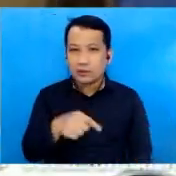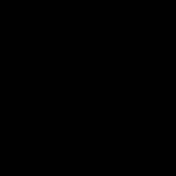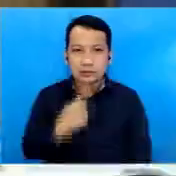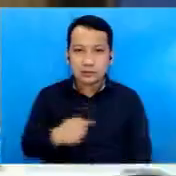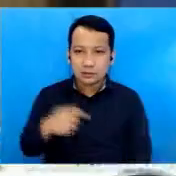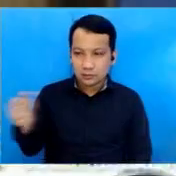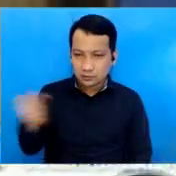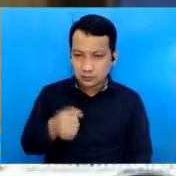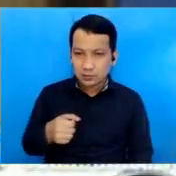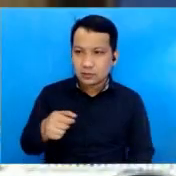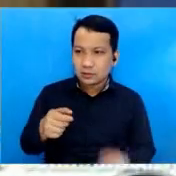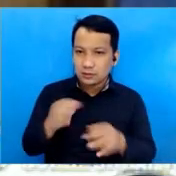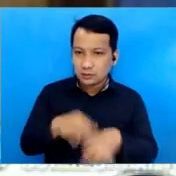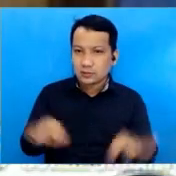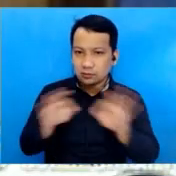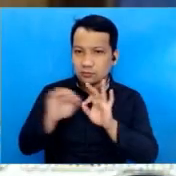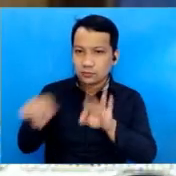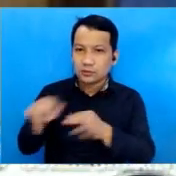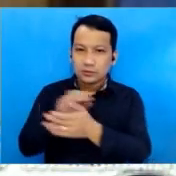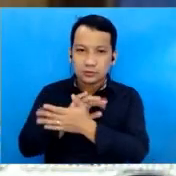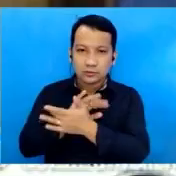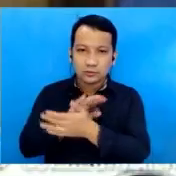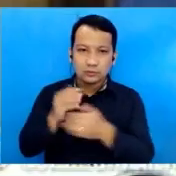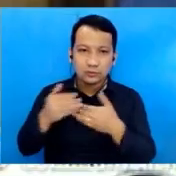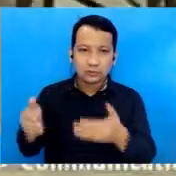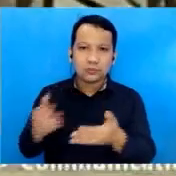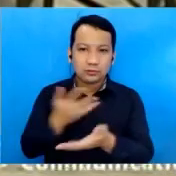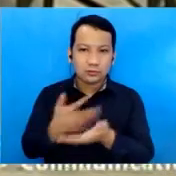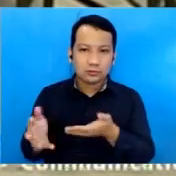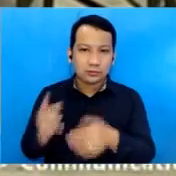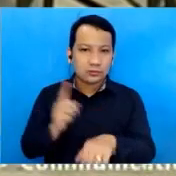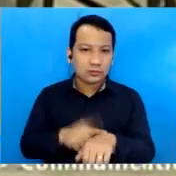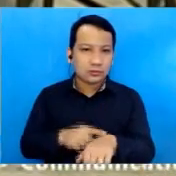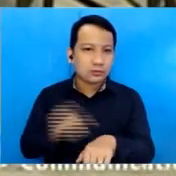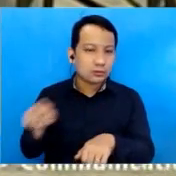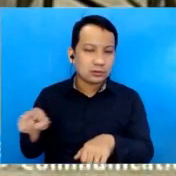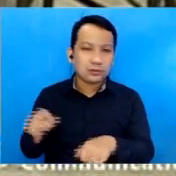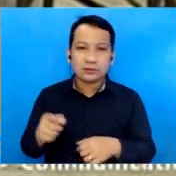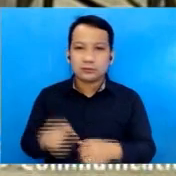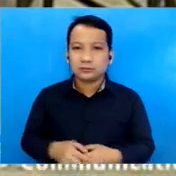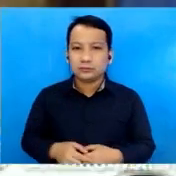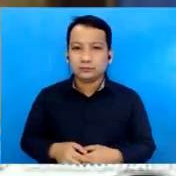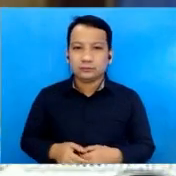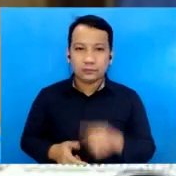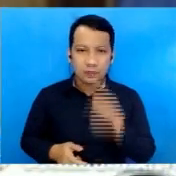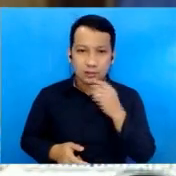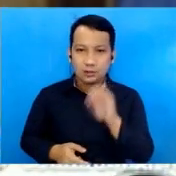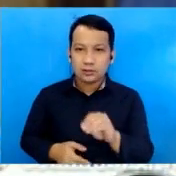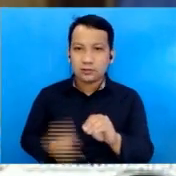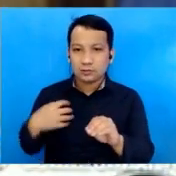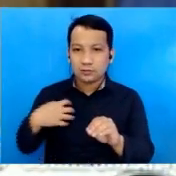COVID. Inuubos mo yung panahon nila. I'm ordering the police now